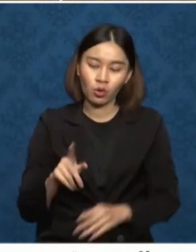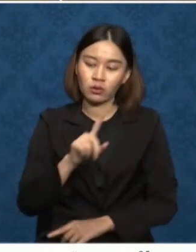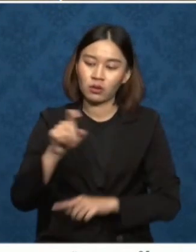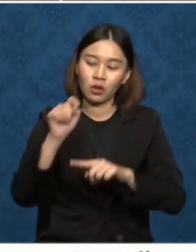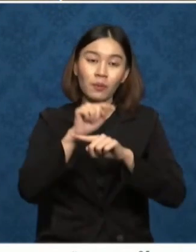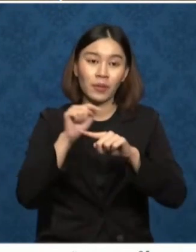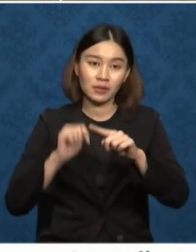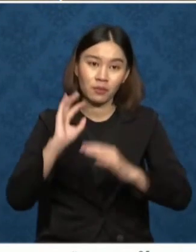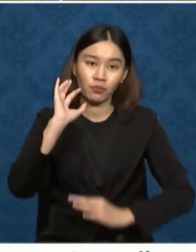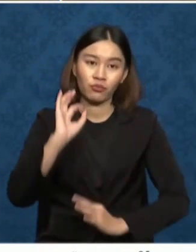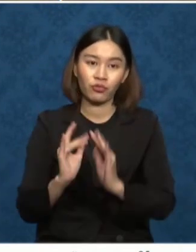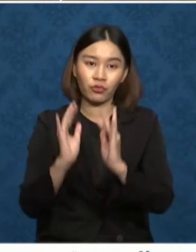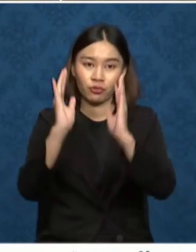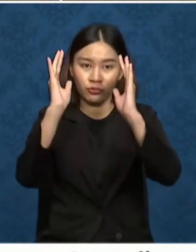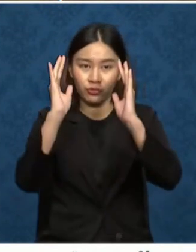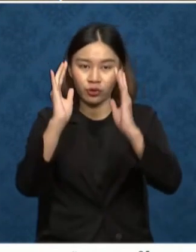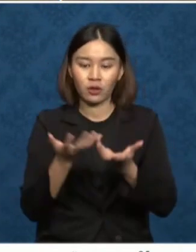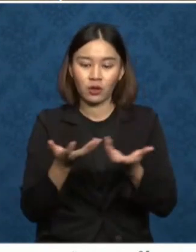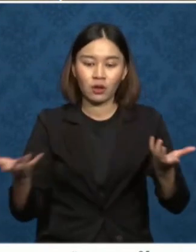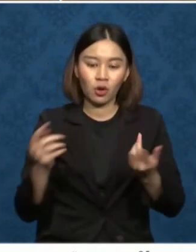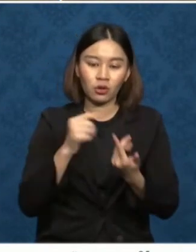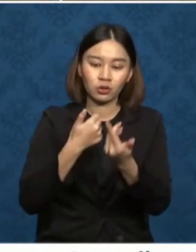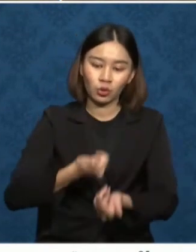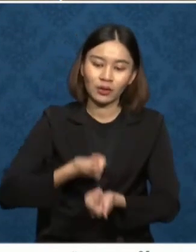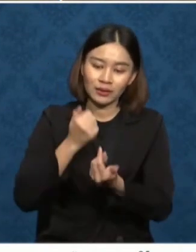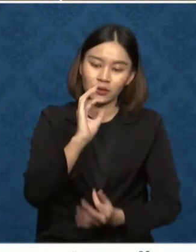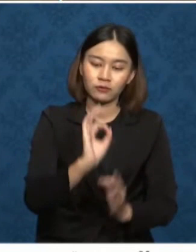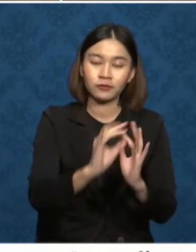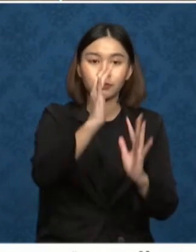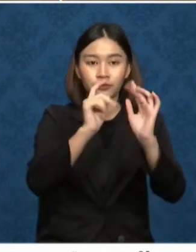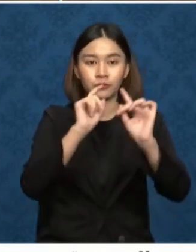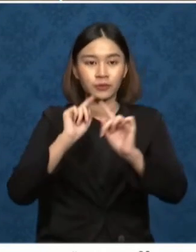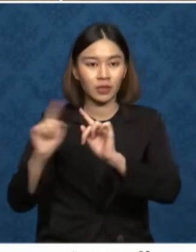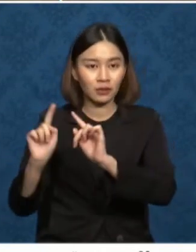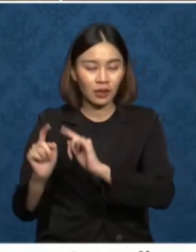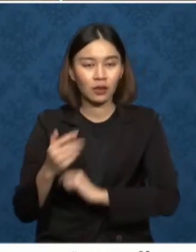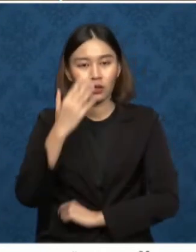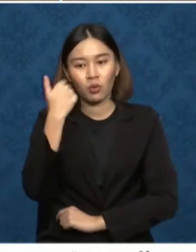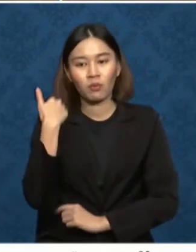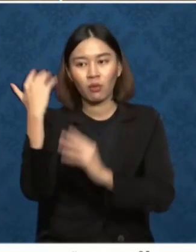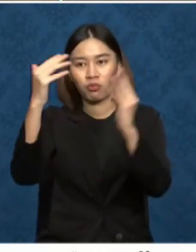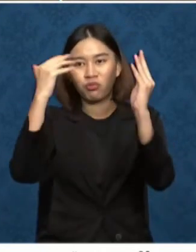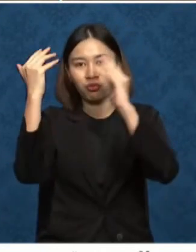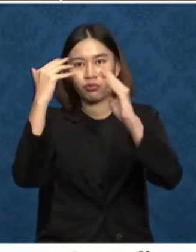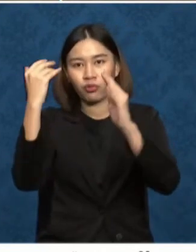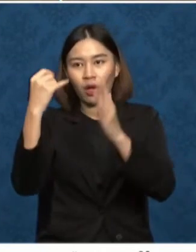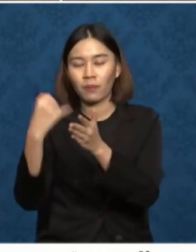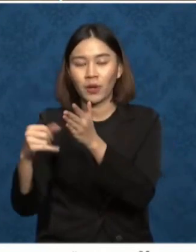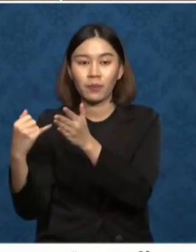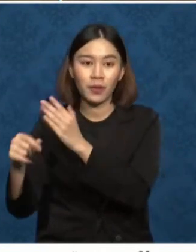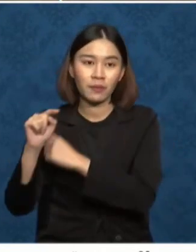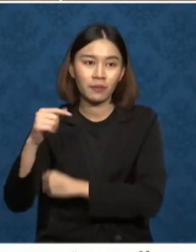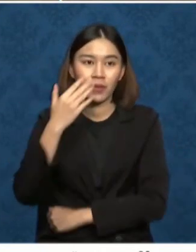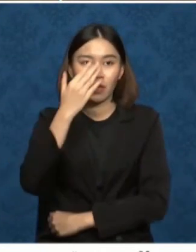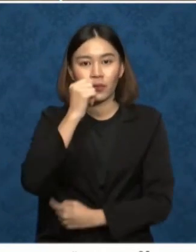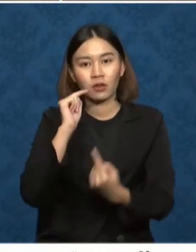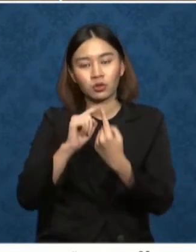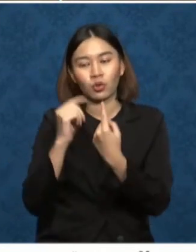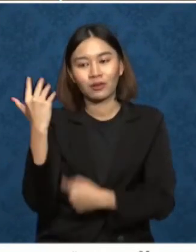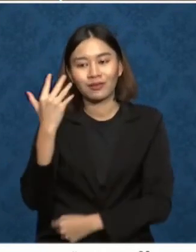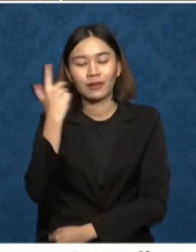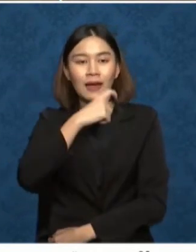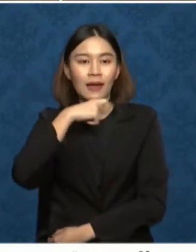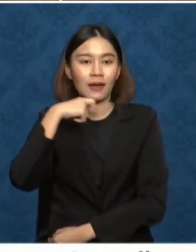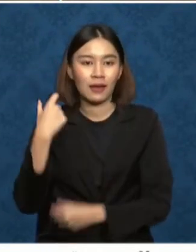การเผาป่าการเผาวัสดุต่างการเกษตรเป็นต้นจึงเกิดสภาพอากาศปิดส่วนใหญ่จะเกิดขึ้นในช่วงแล้ง